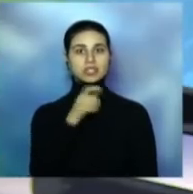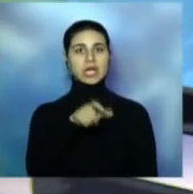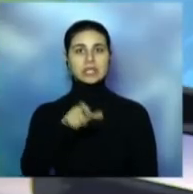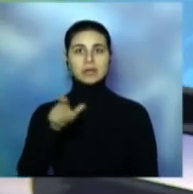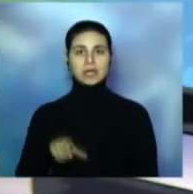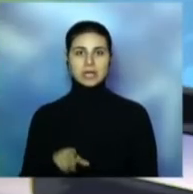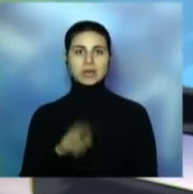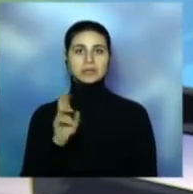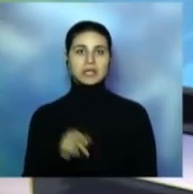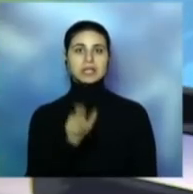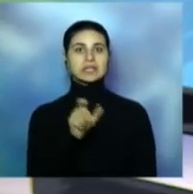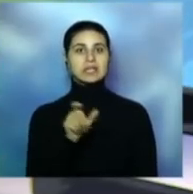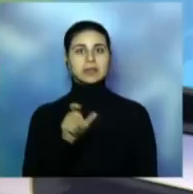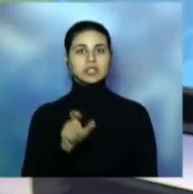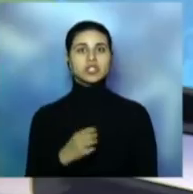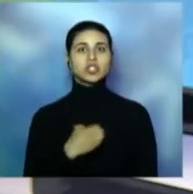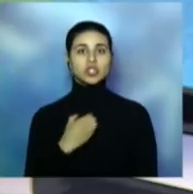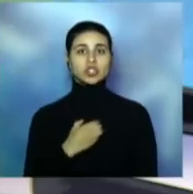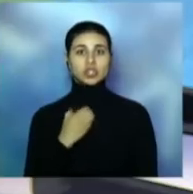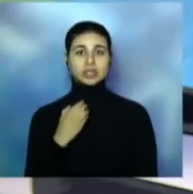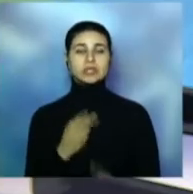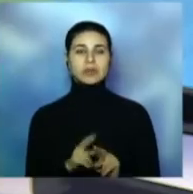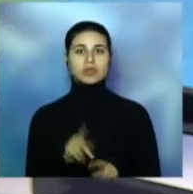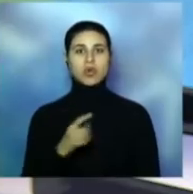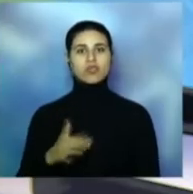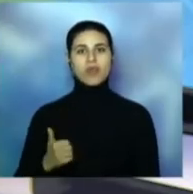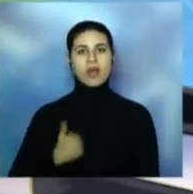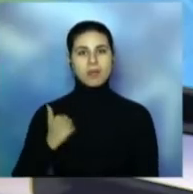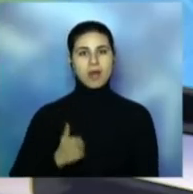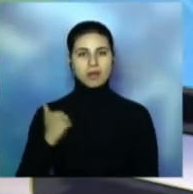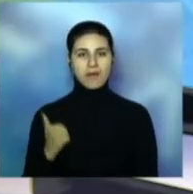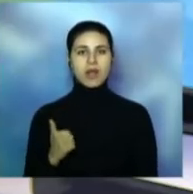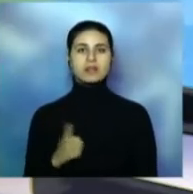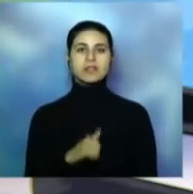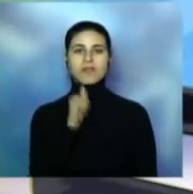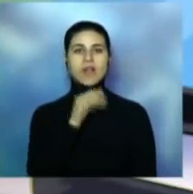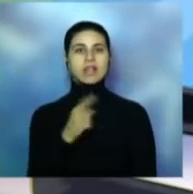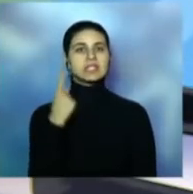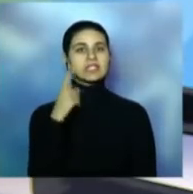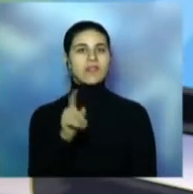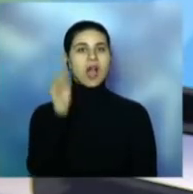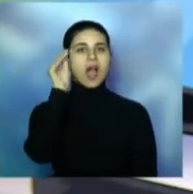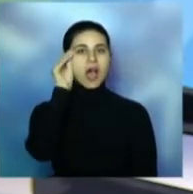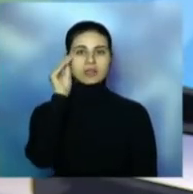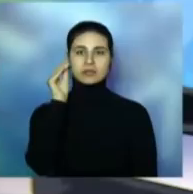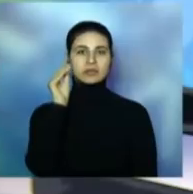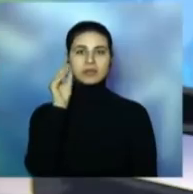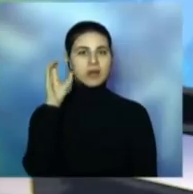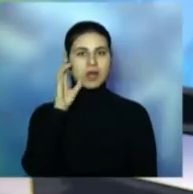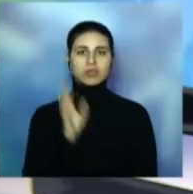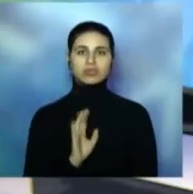საზოგადოების და საზოგადოების შიშის გამო ხდება ამპარტავანი, თითქოს და არ ითვალისწინებს მათ